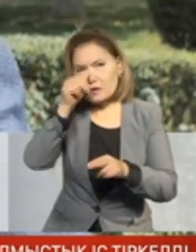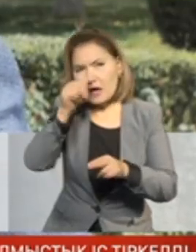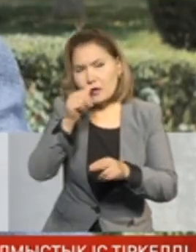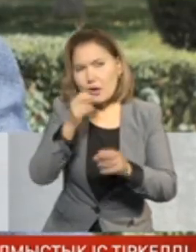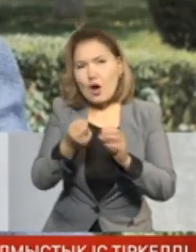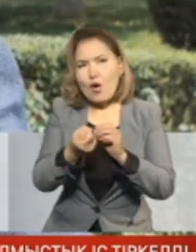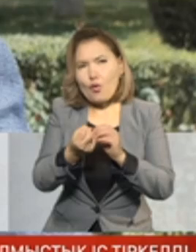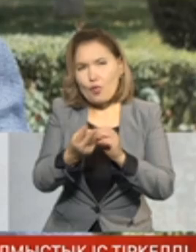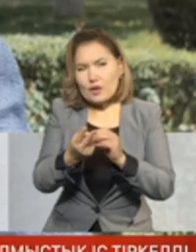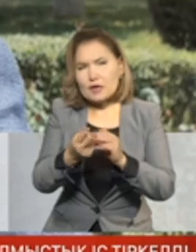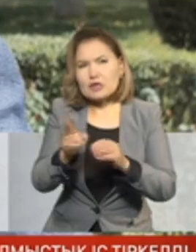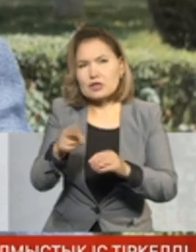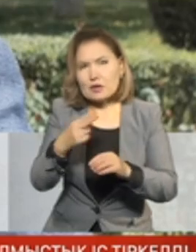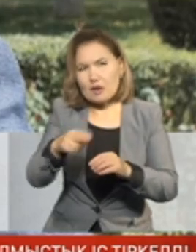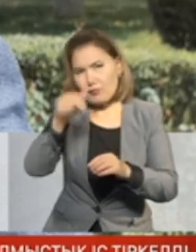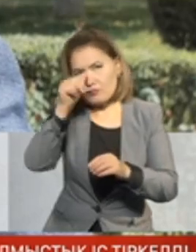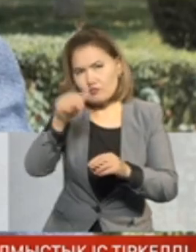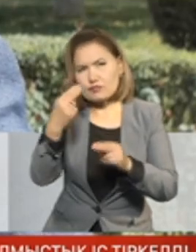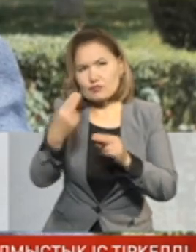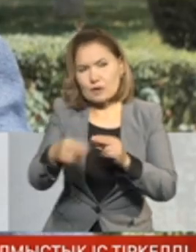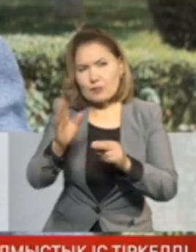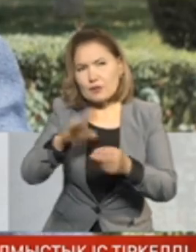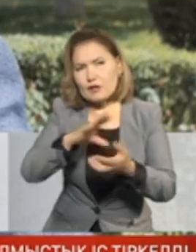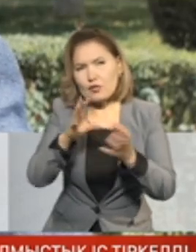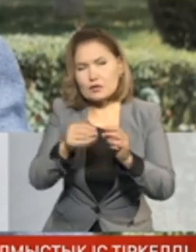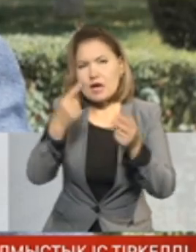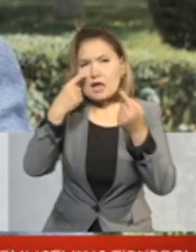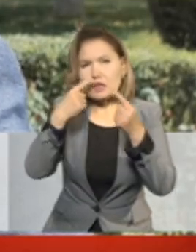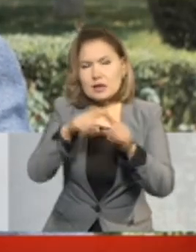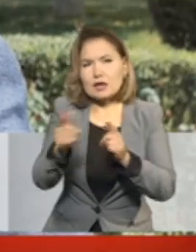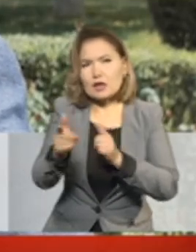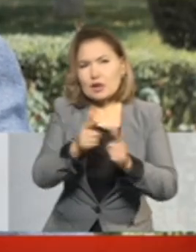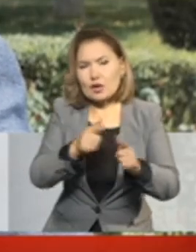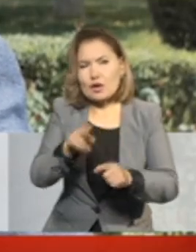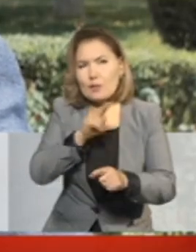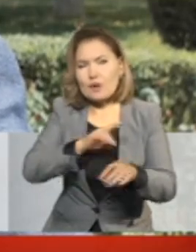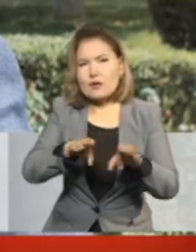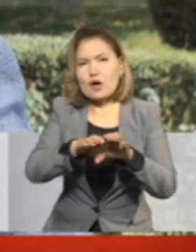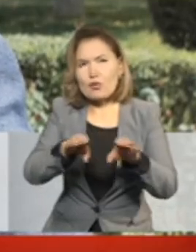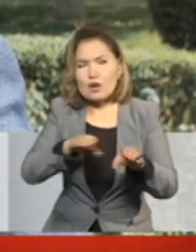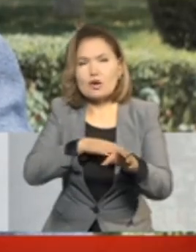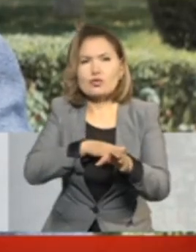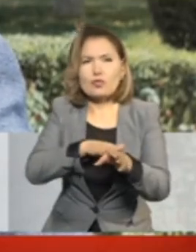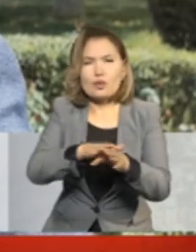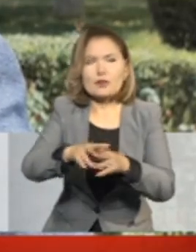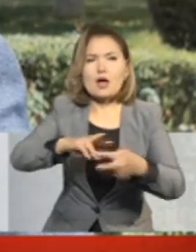12-сіне мына технологиялық часты, былайша айтқанда құбырды толықтай